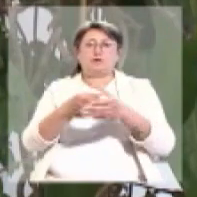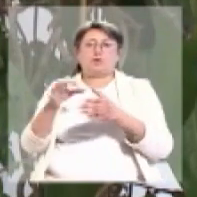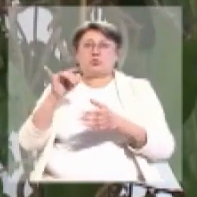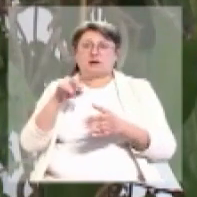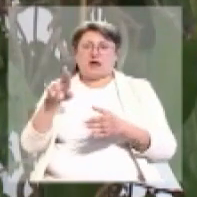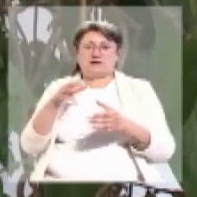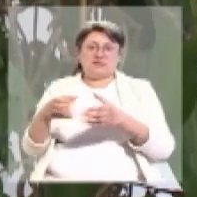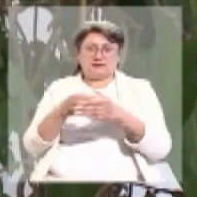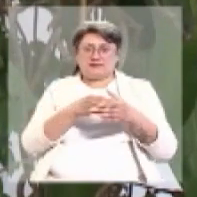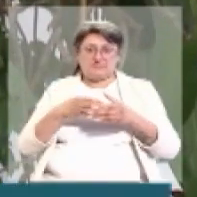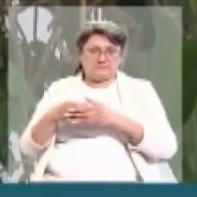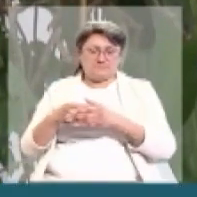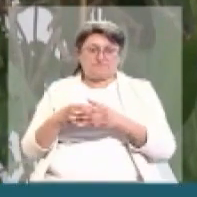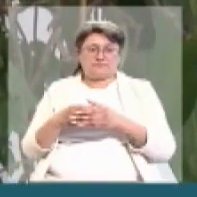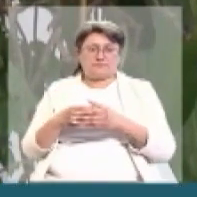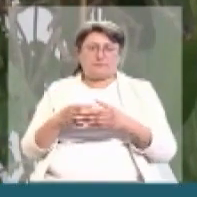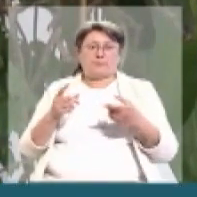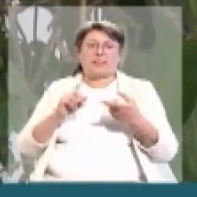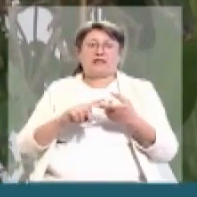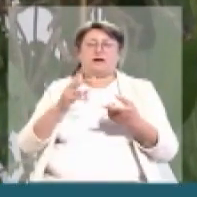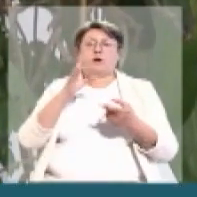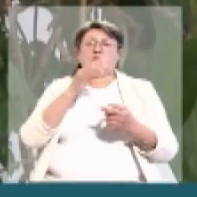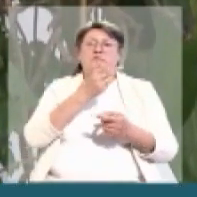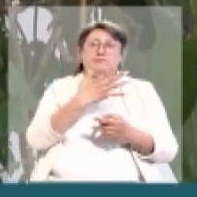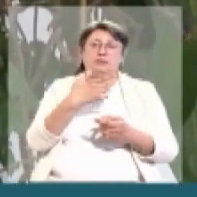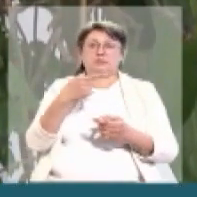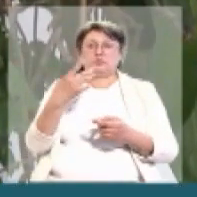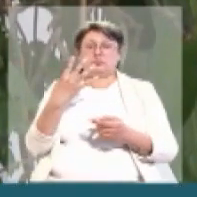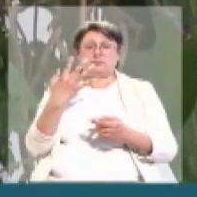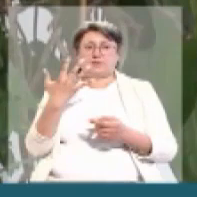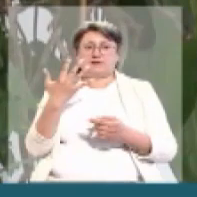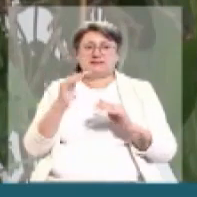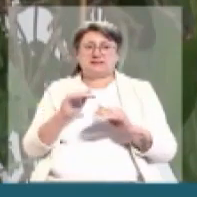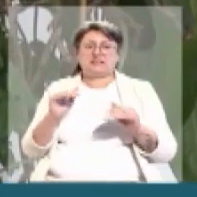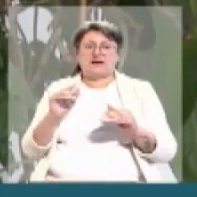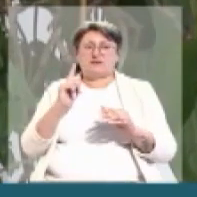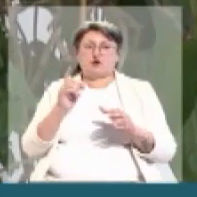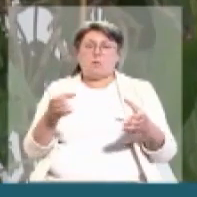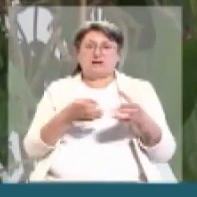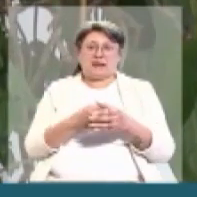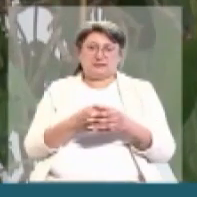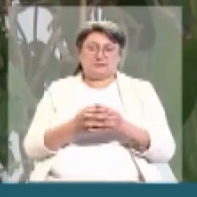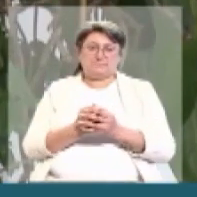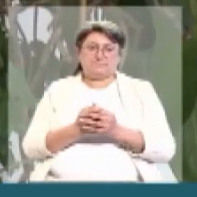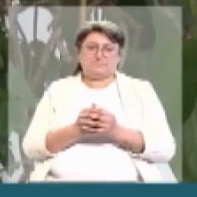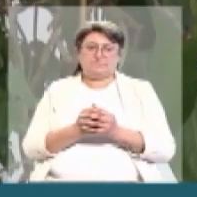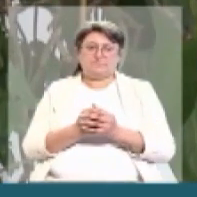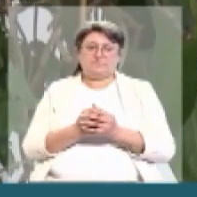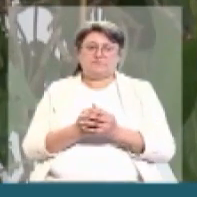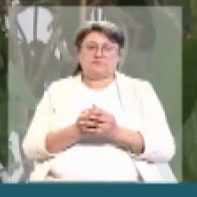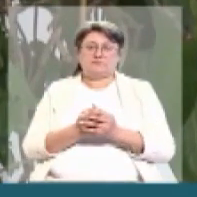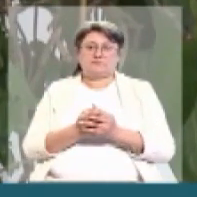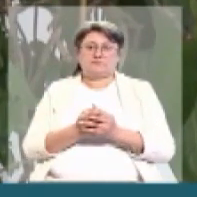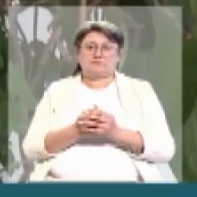в зависимости от 25 до 45 деток в одном отряде.